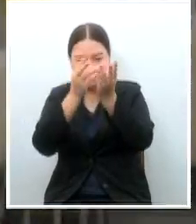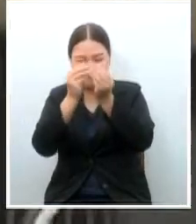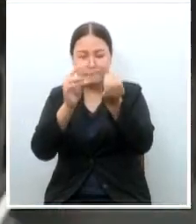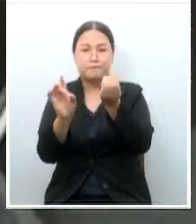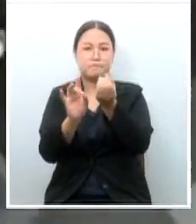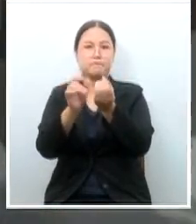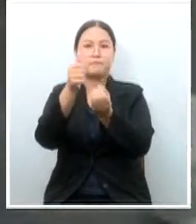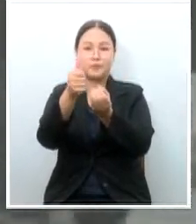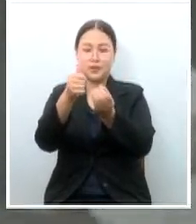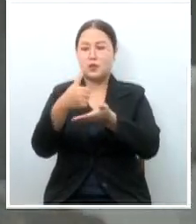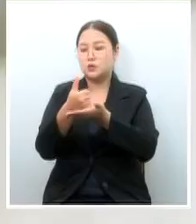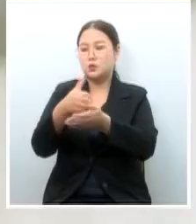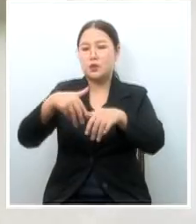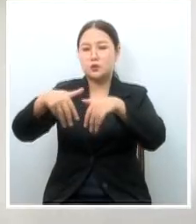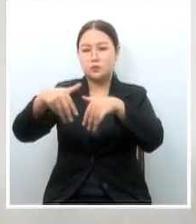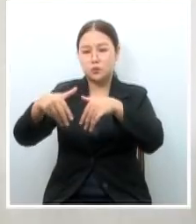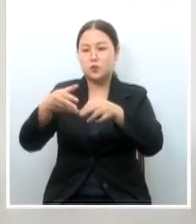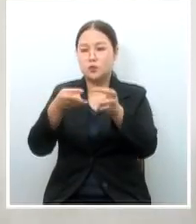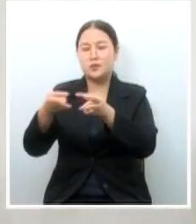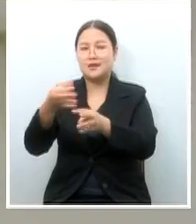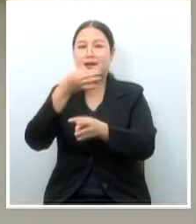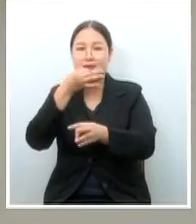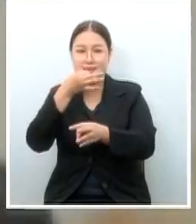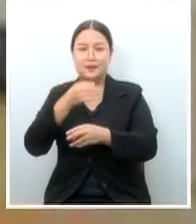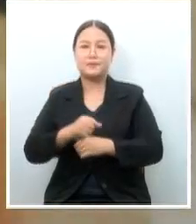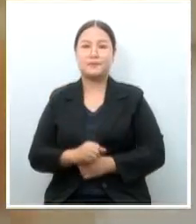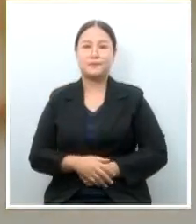และสร้างชุมชนแห่งการเรียนรู้ทางวิชาชี